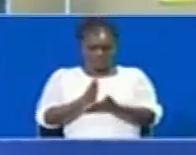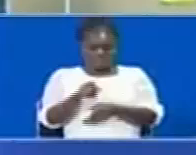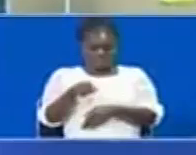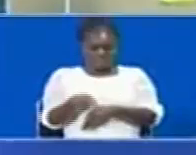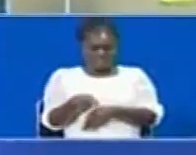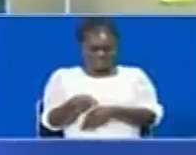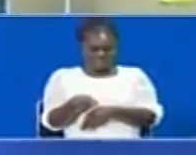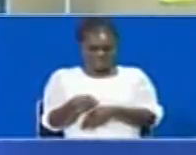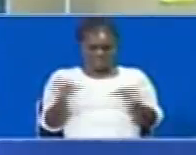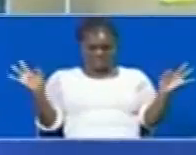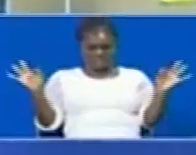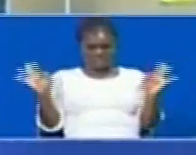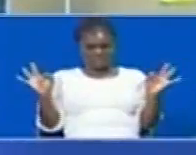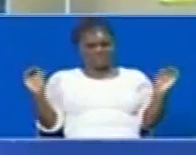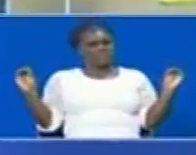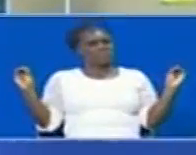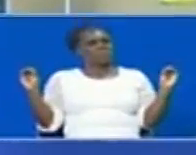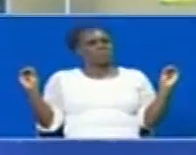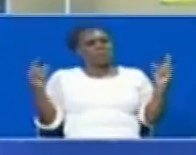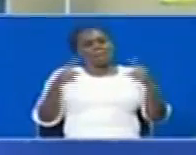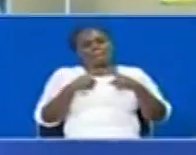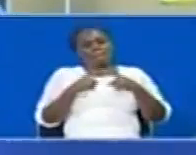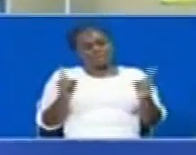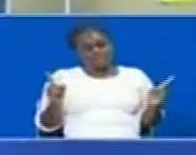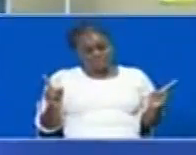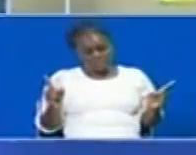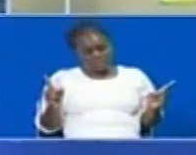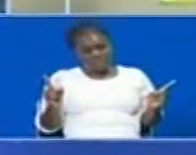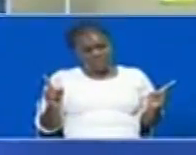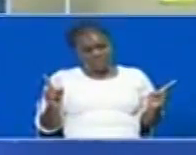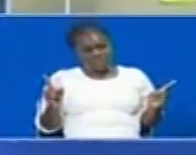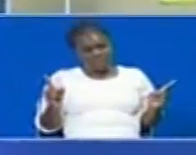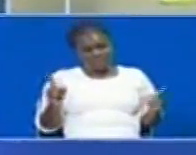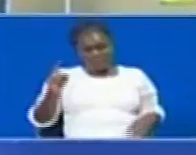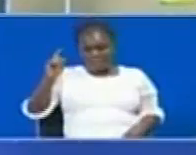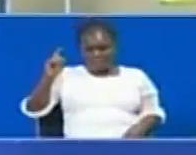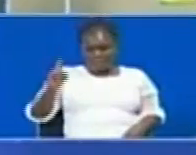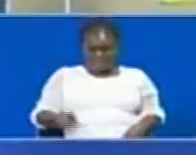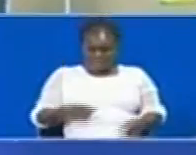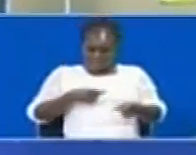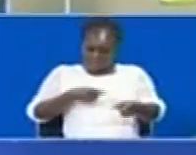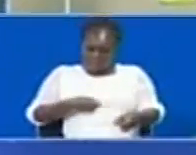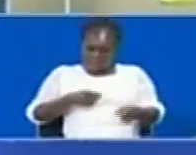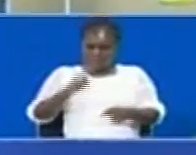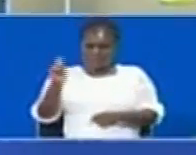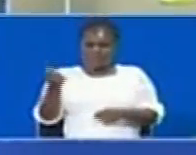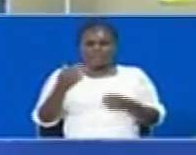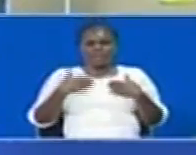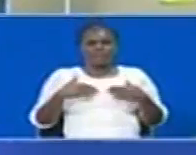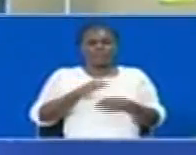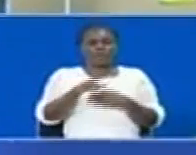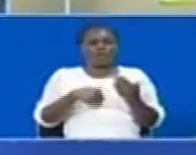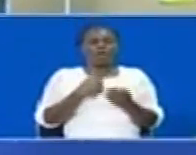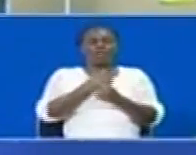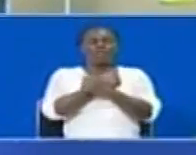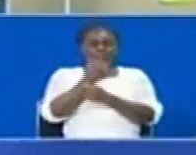ambalo limetustaajabisha. Japo tu ni kwamba ni tukio ambalo lazima likashifiwe na Wakenya wote ambao wanapenda